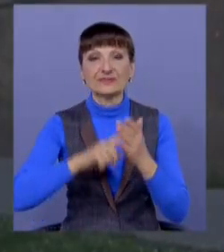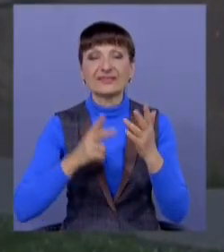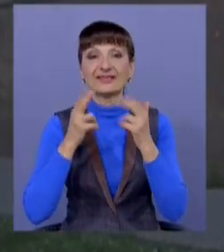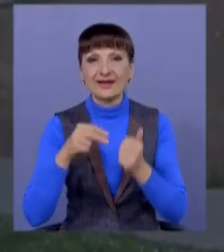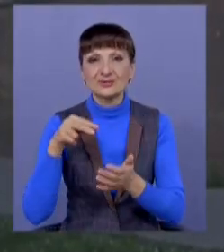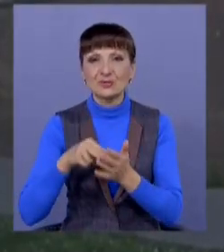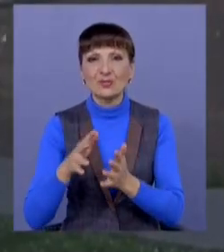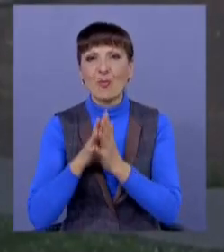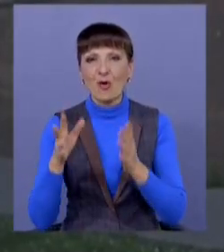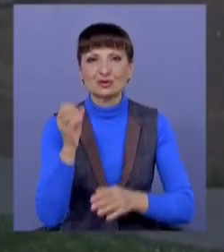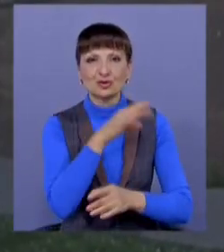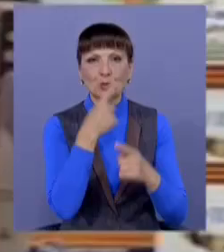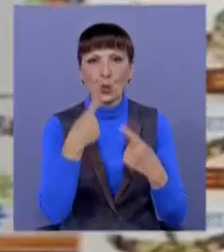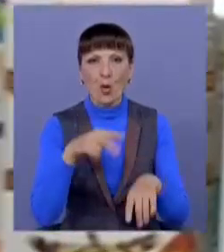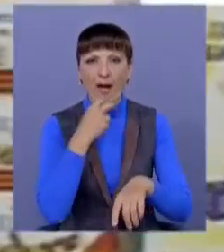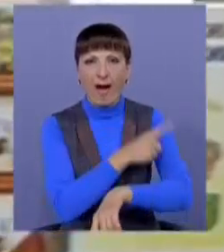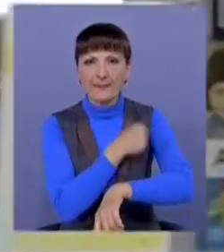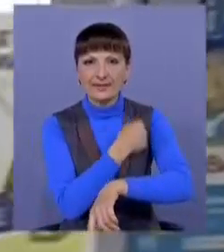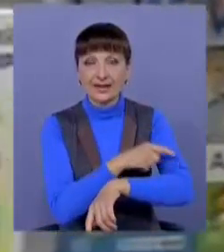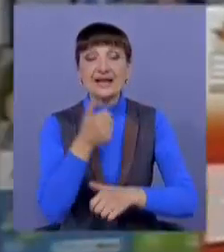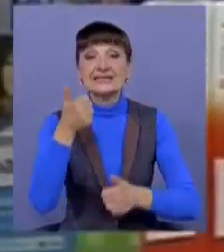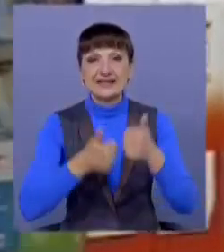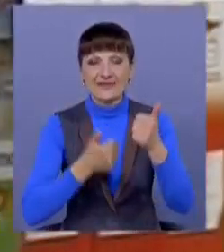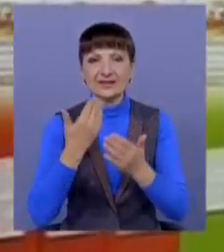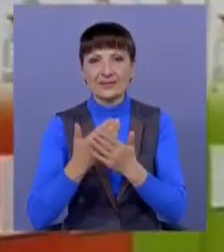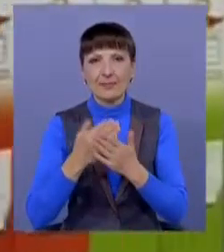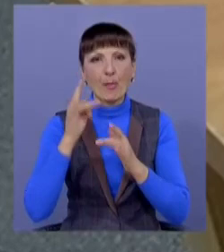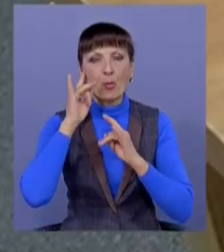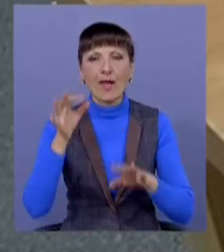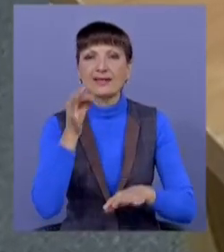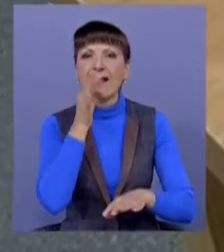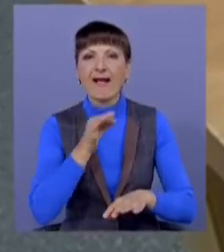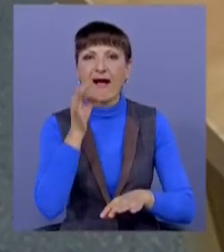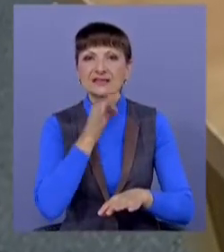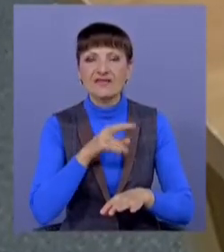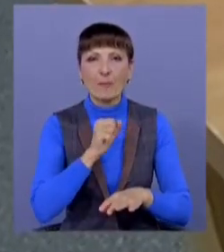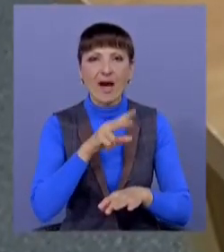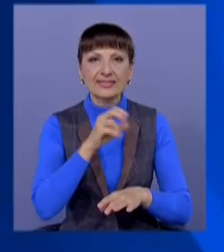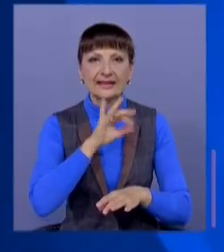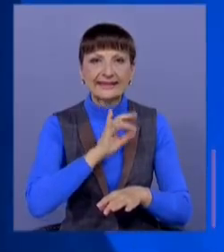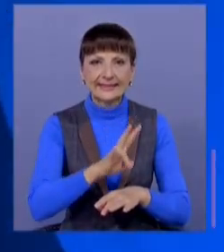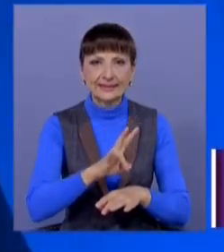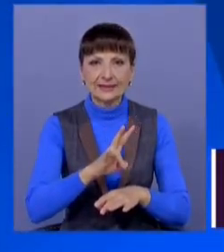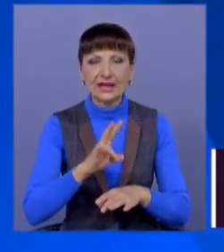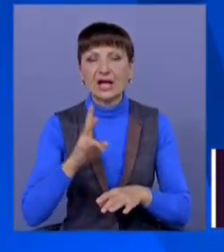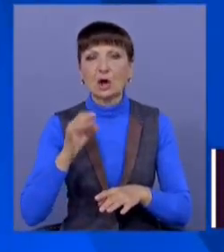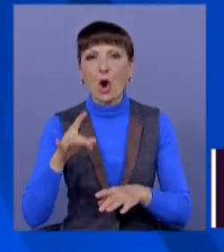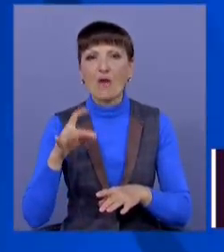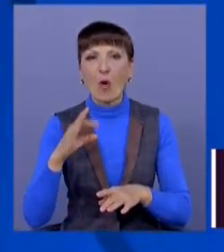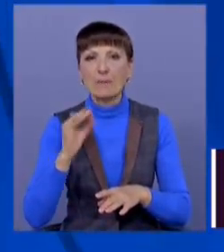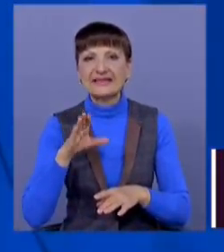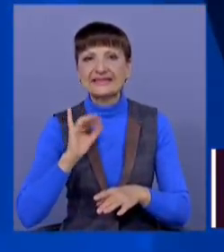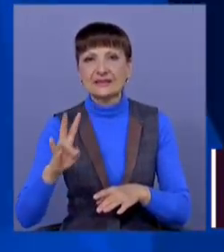выше, чем в обычных. Для наглядного примера решили сравнить цены на популярные препараты Панангин и Ровамицин. Ровамицин в какую